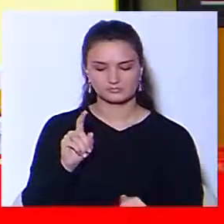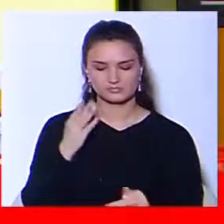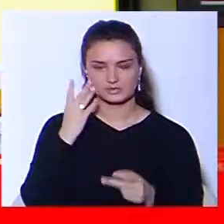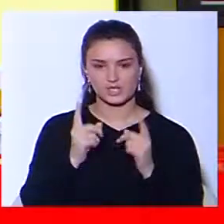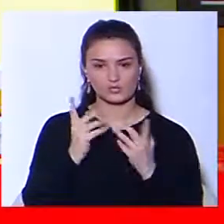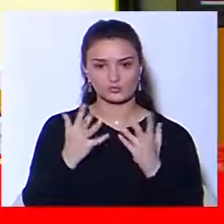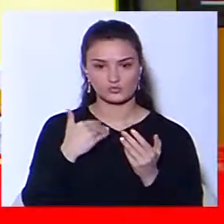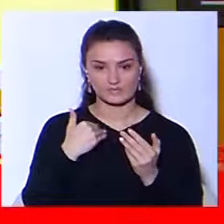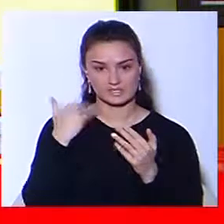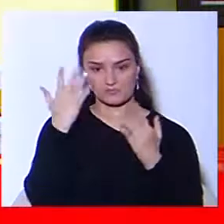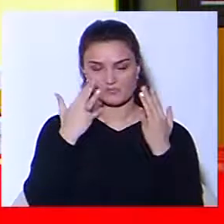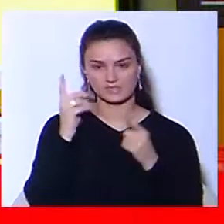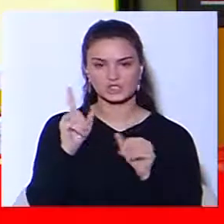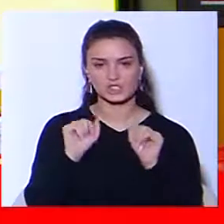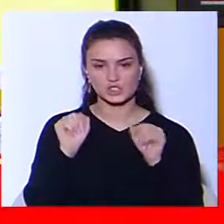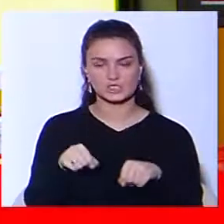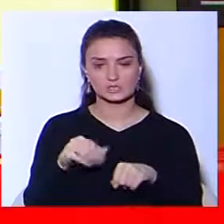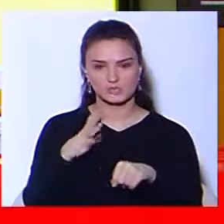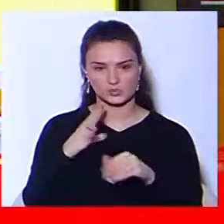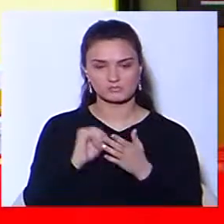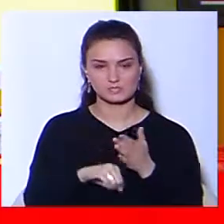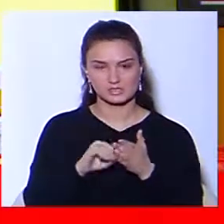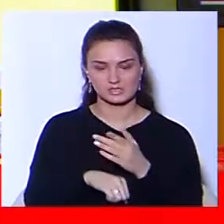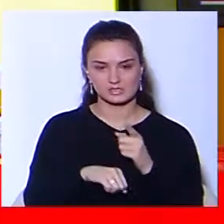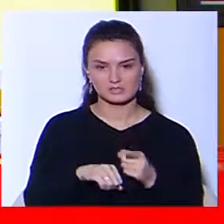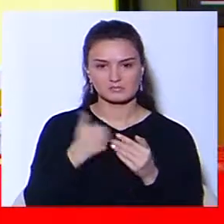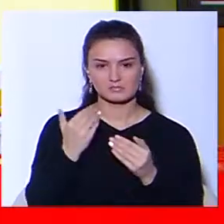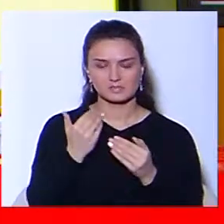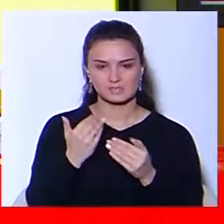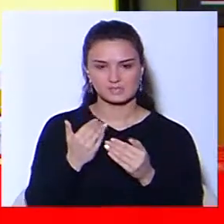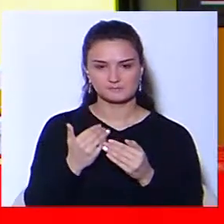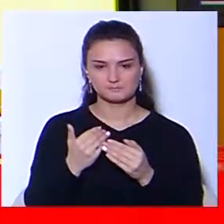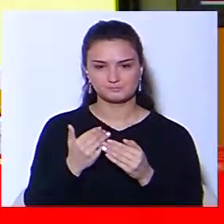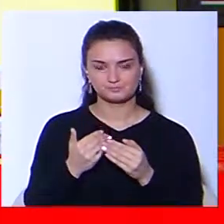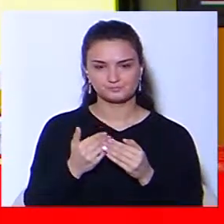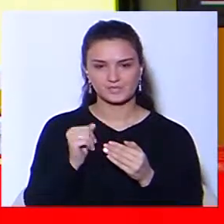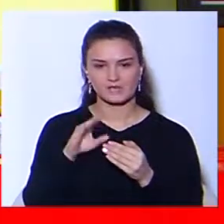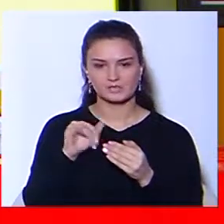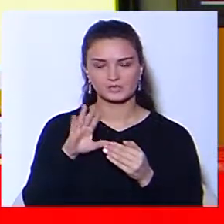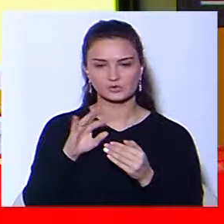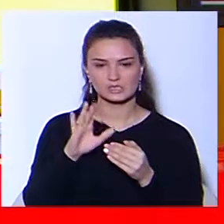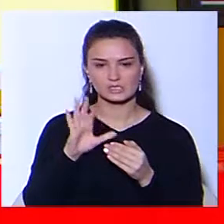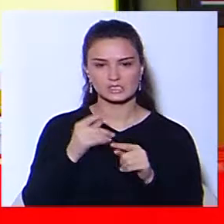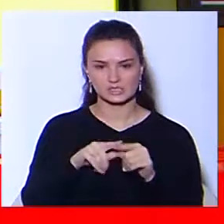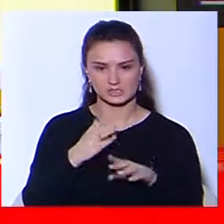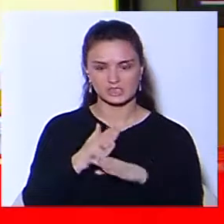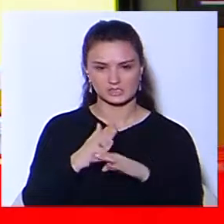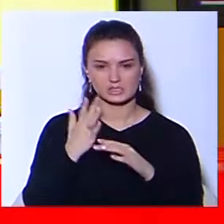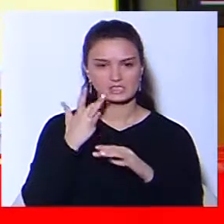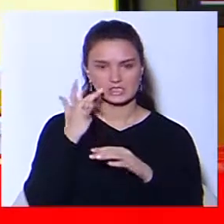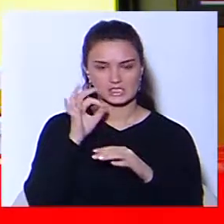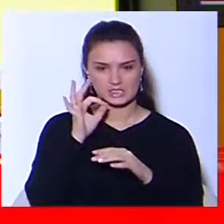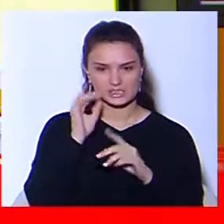Რეალურად თუ ჩვენ წარმოვიდგენთ რა შეიძლება გახდეს მისი წყარო, ანუ აფლატოქსინის წყარო, ეს არის რა თქმა უნდა